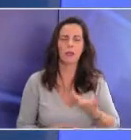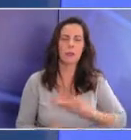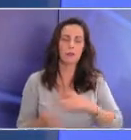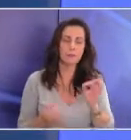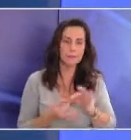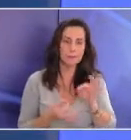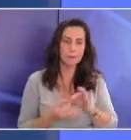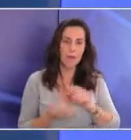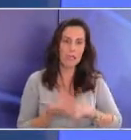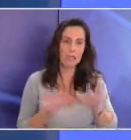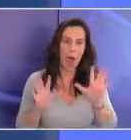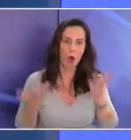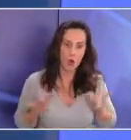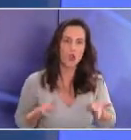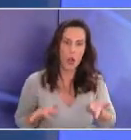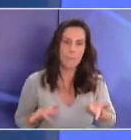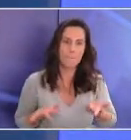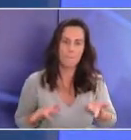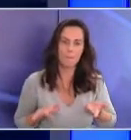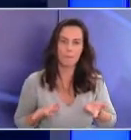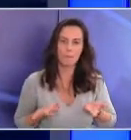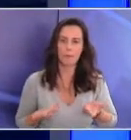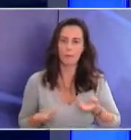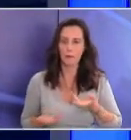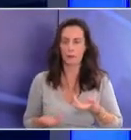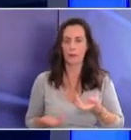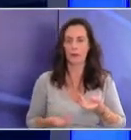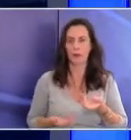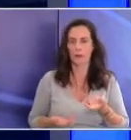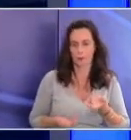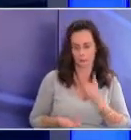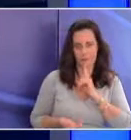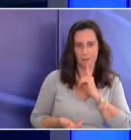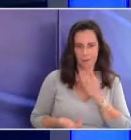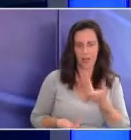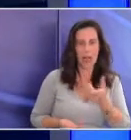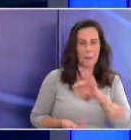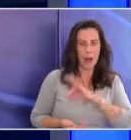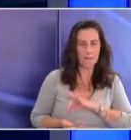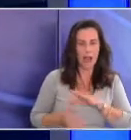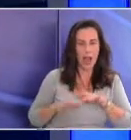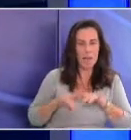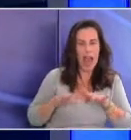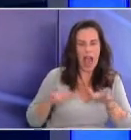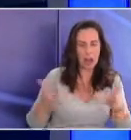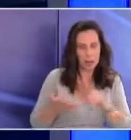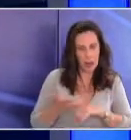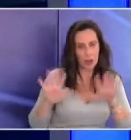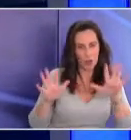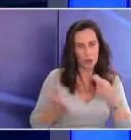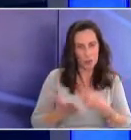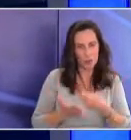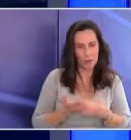10 חודשים. אז אם... נקה, שליש, נקה, זה כמה כן. חודשים, אני לא מכיר הרבה אז, עבודות בישראל, אז, שמרוויחים אז, מיליונים. והייתה... נשים